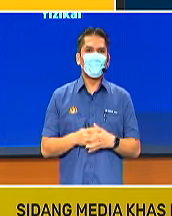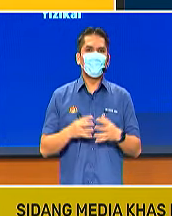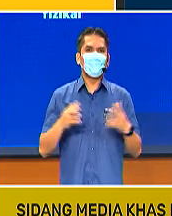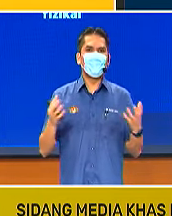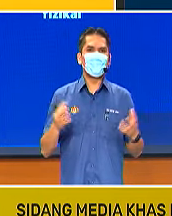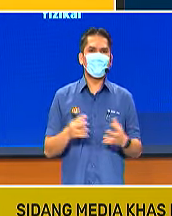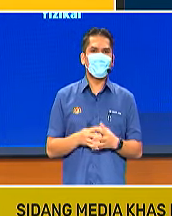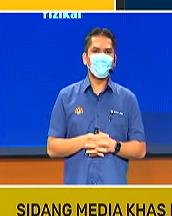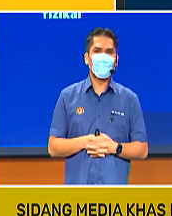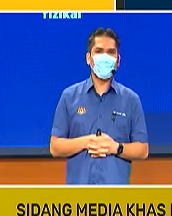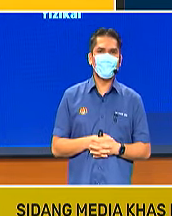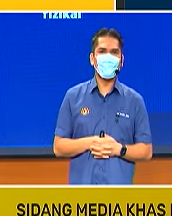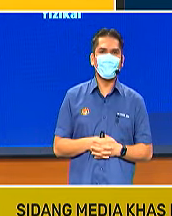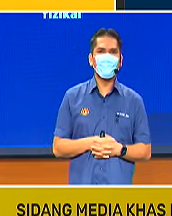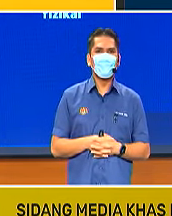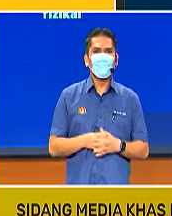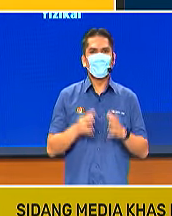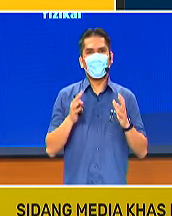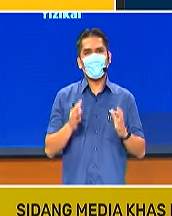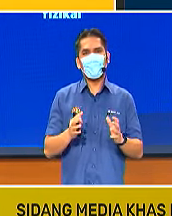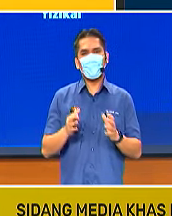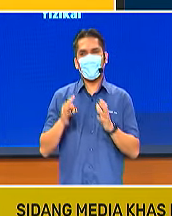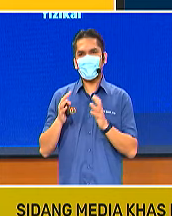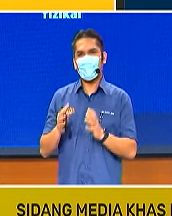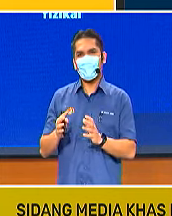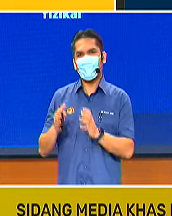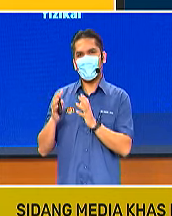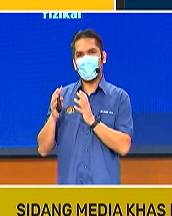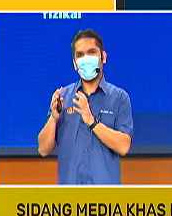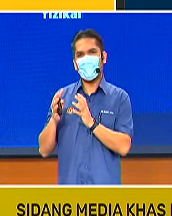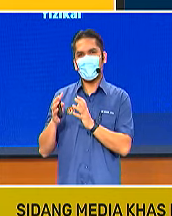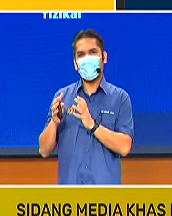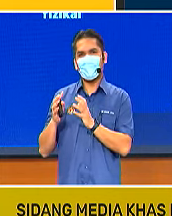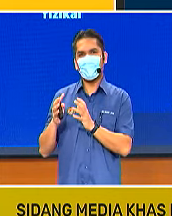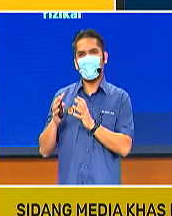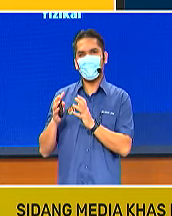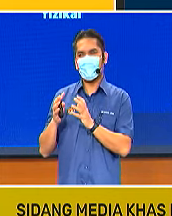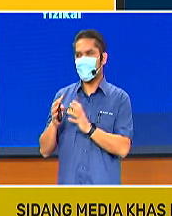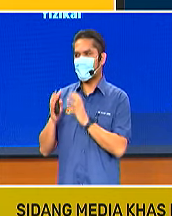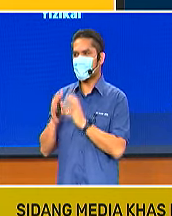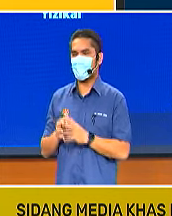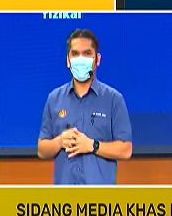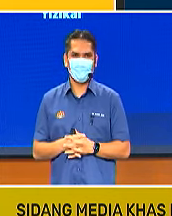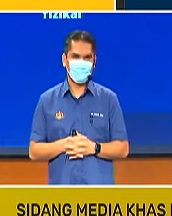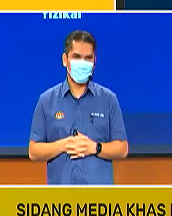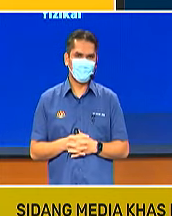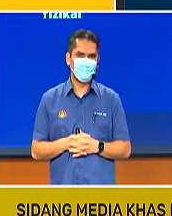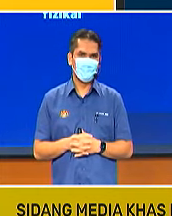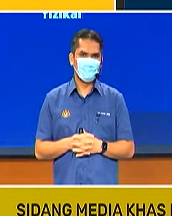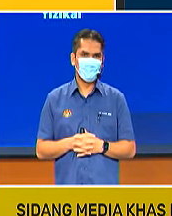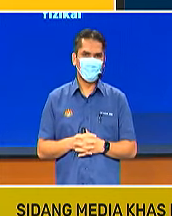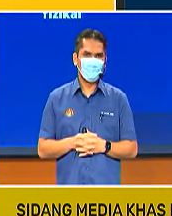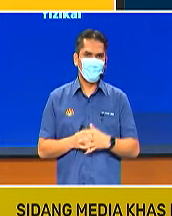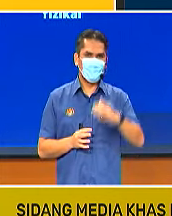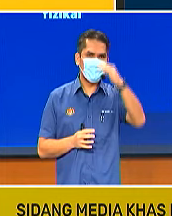untuk melaksanakan pemeriksaan ini supaya peperiksaan dapat berjalan dalam keadaan yang selamat